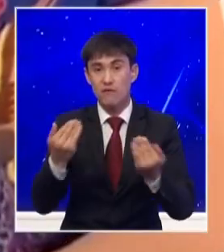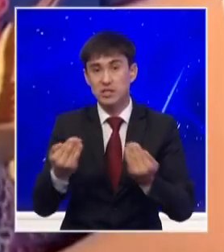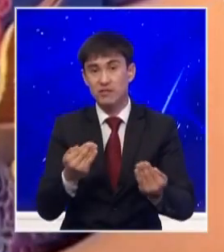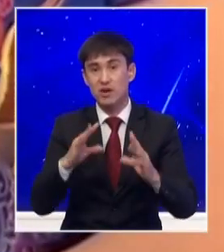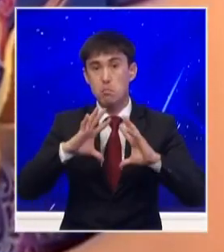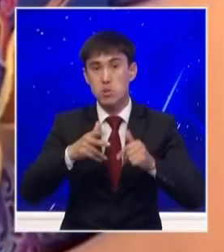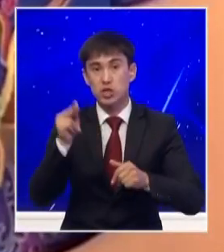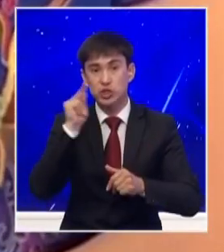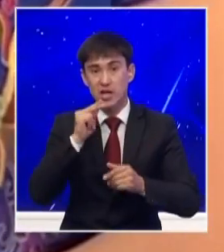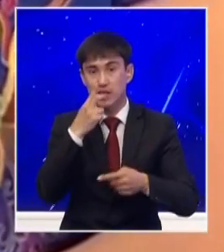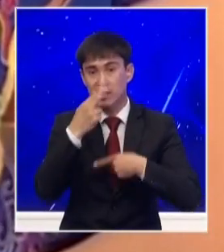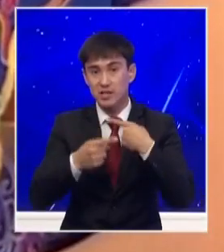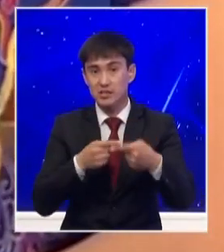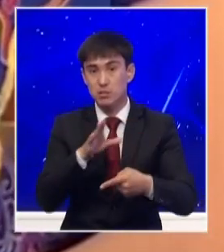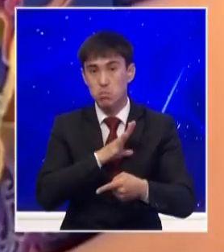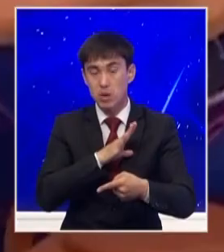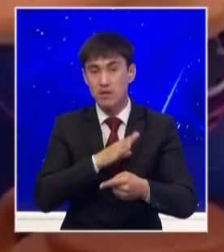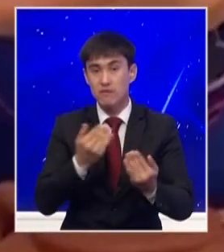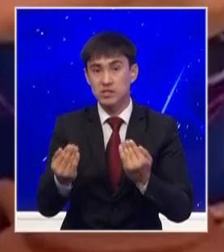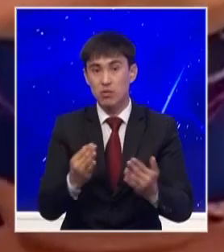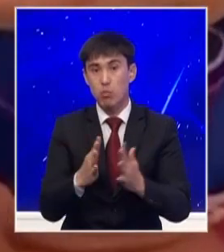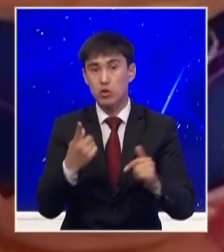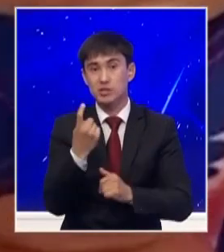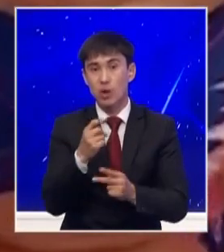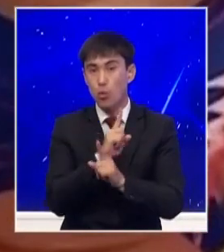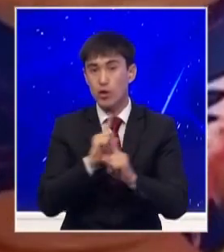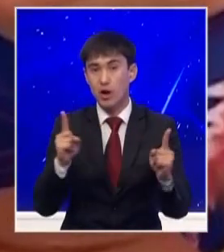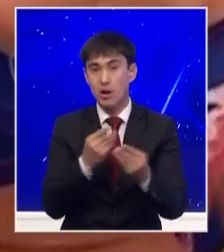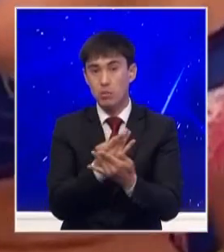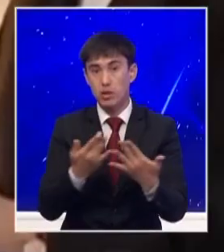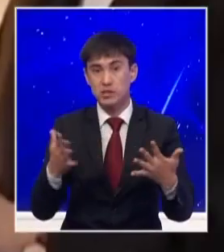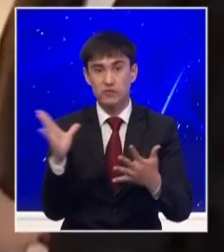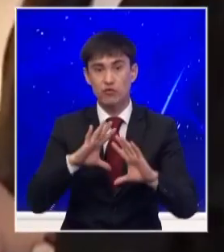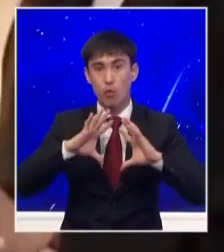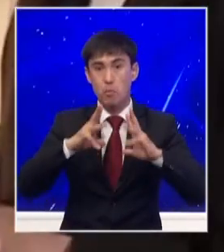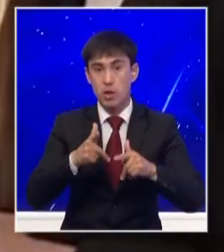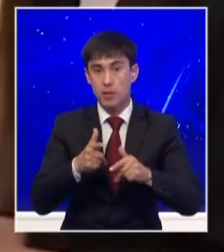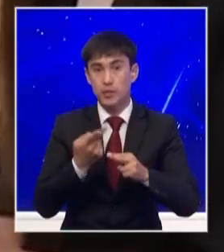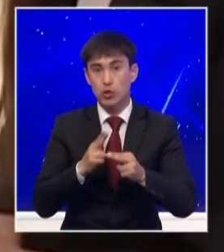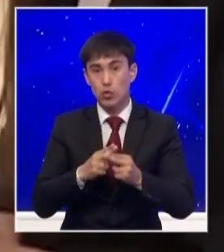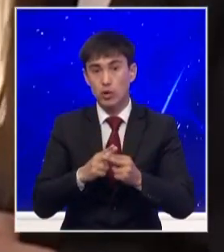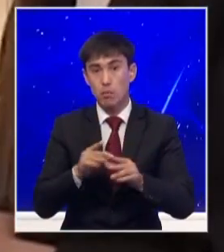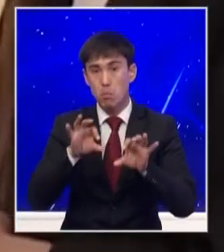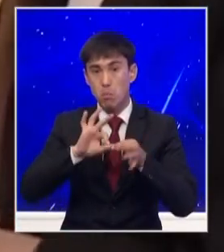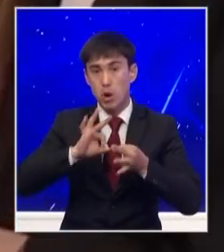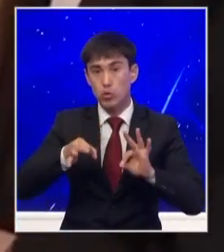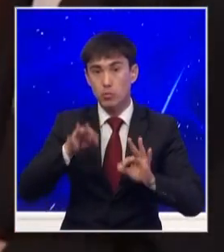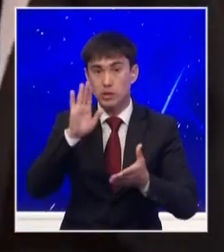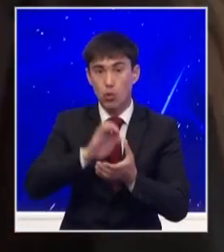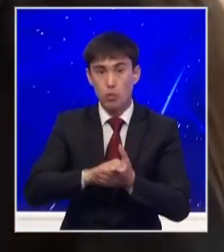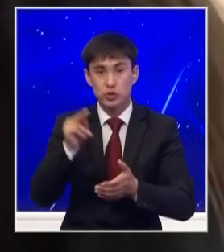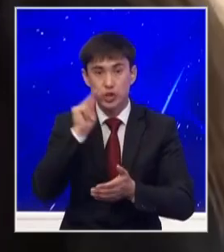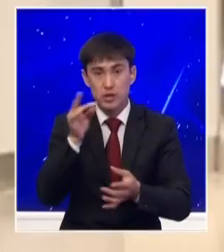выставке «Мир чайных традиций» были выставлены более 100 уникальных предметов со всего мира, которые подробно ознакомят с